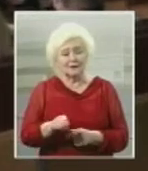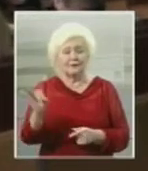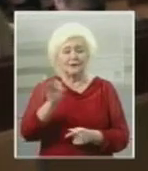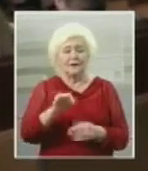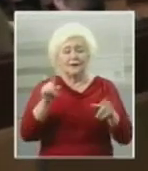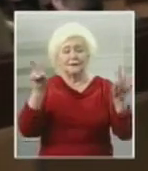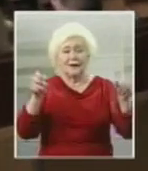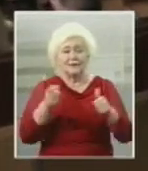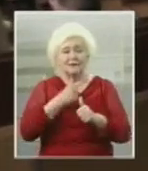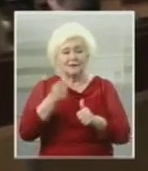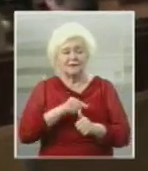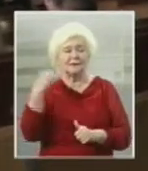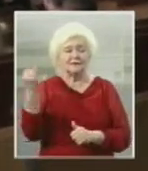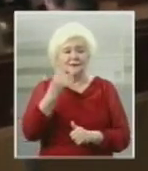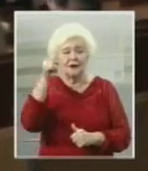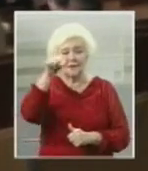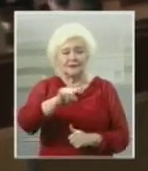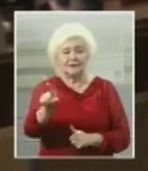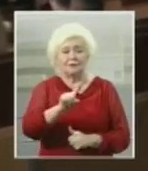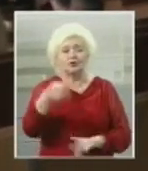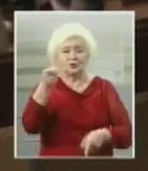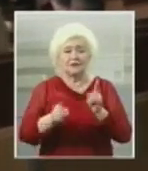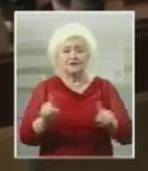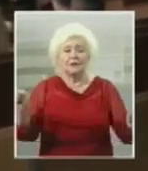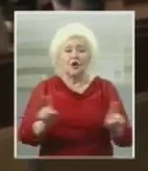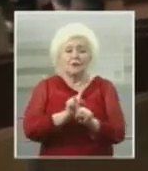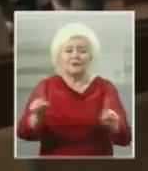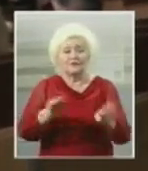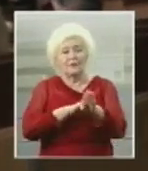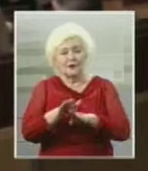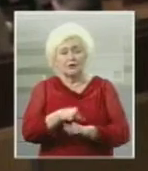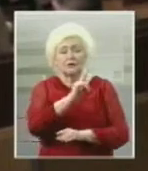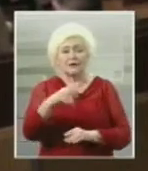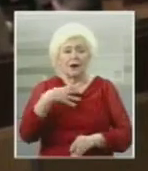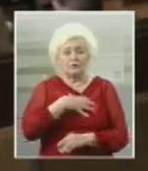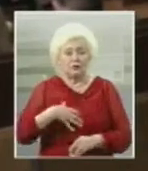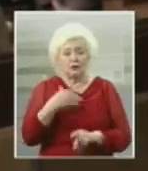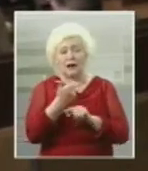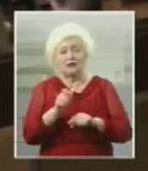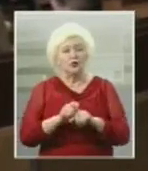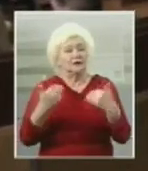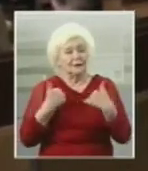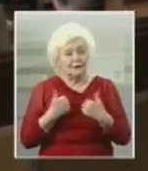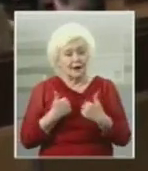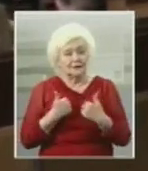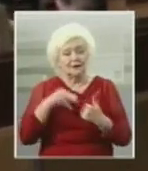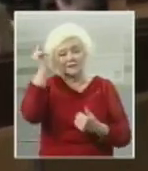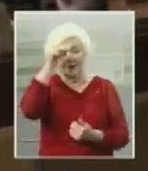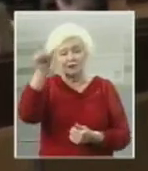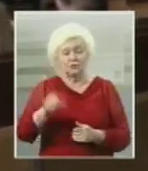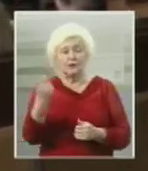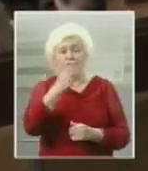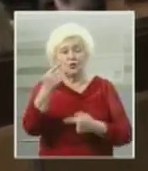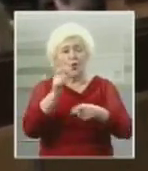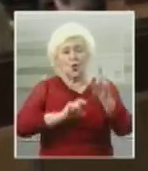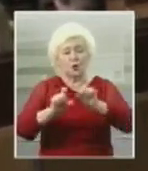мене ця лекція була цікавою тим, що дійсно розмовляли про пісні, про інтонацію, яка дуже актуальна і дуже для нас, для студентів другого курсу,